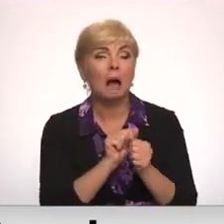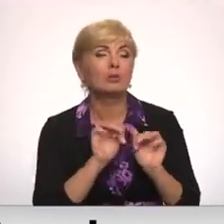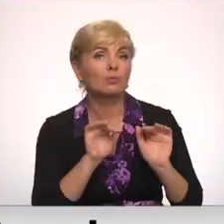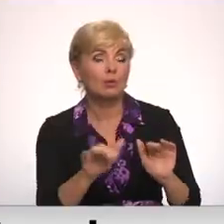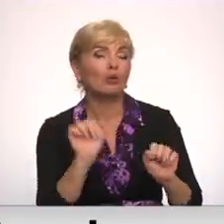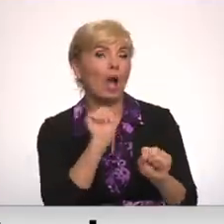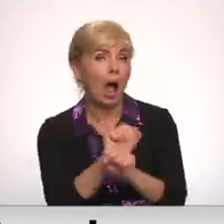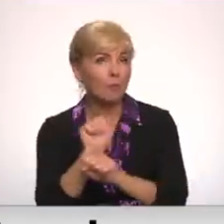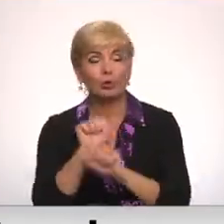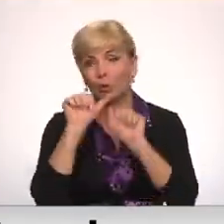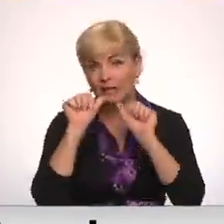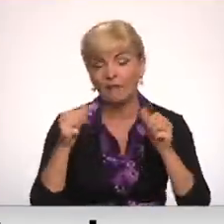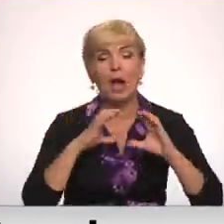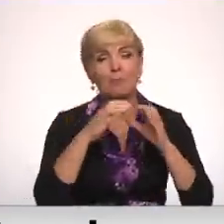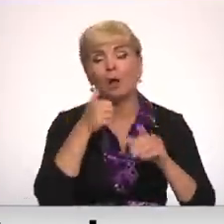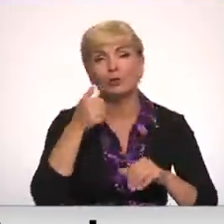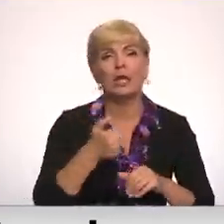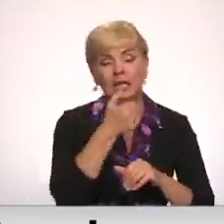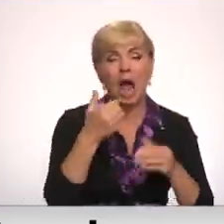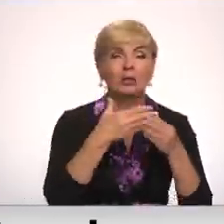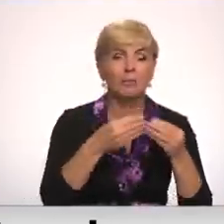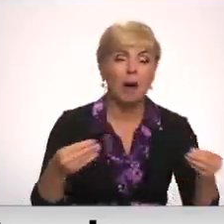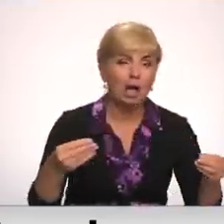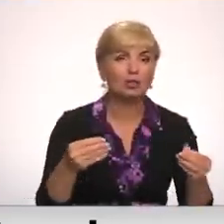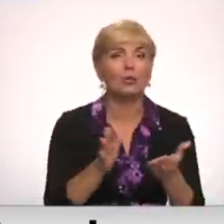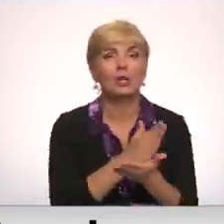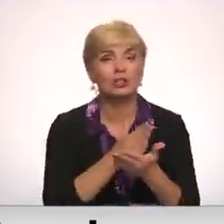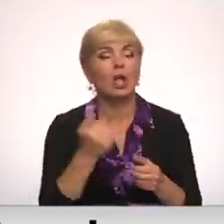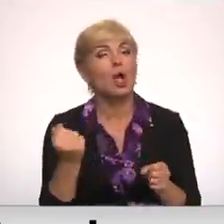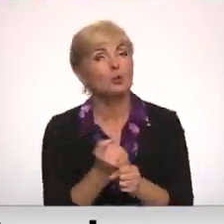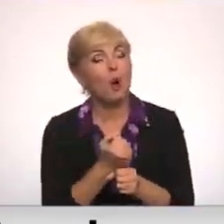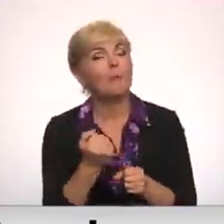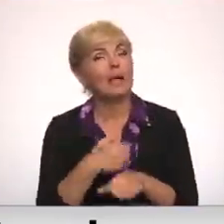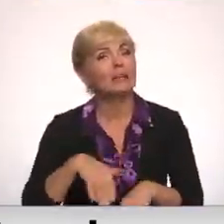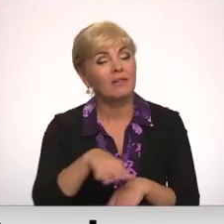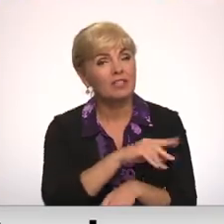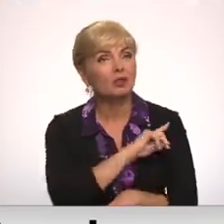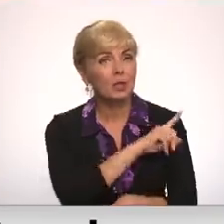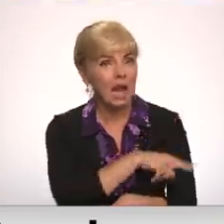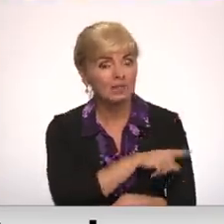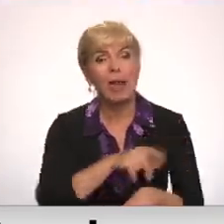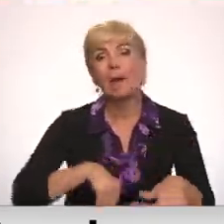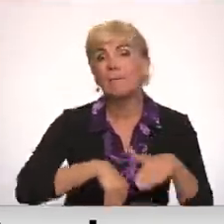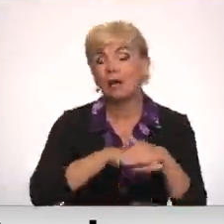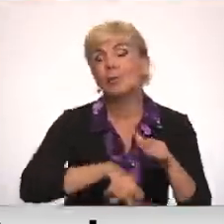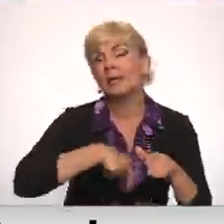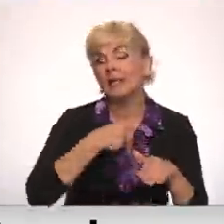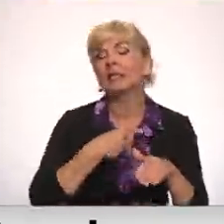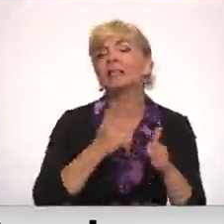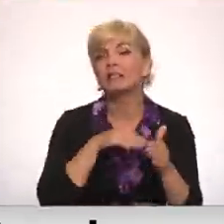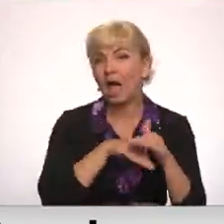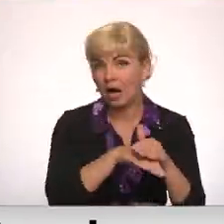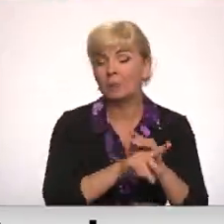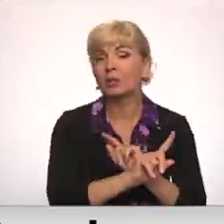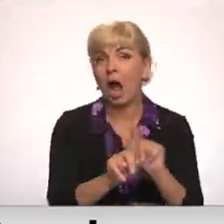apturēt nevar. Pasaulē gadu izūt kādu no sugām, tomēr ir jādara viss, kas iespējams, lai maksimāli ilgi saglabātu to, kas